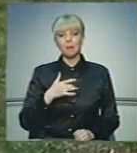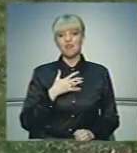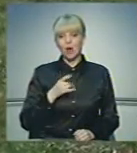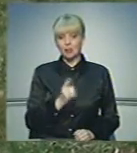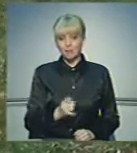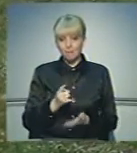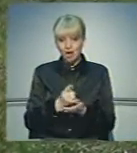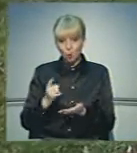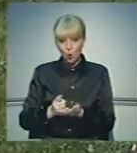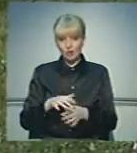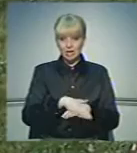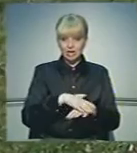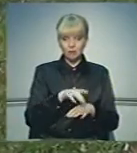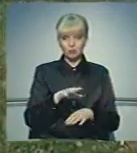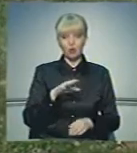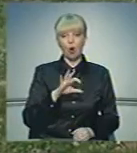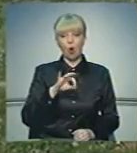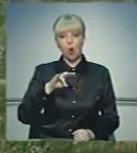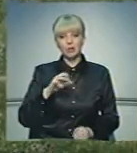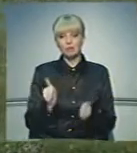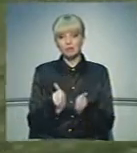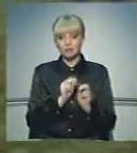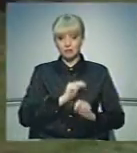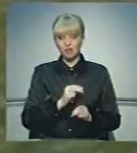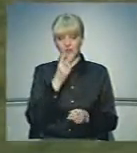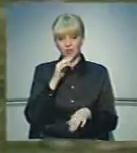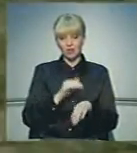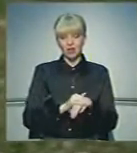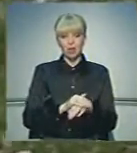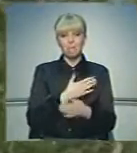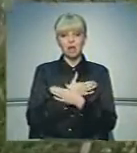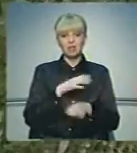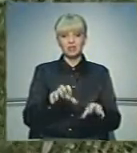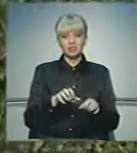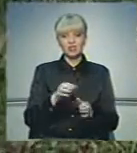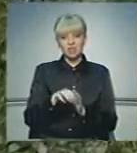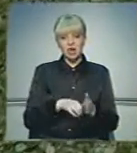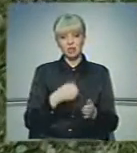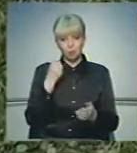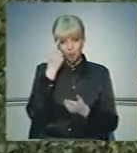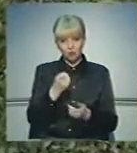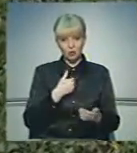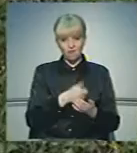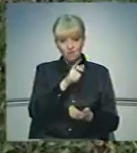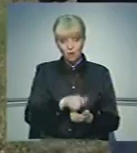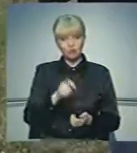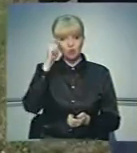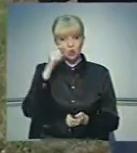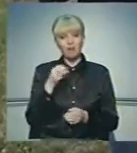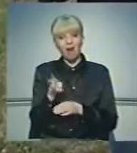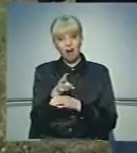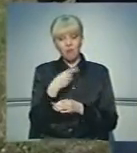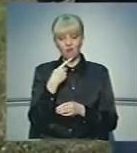та ринком. Саме тут пан Олег, який працює поруч, виявив мертвих тварин. Одразу повідомив волонтерів. Сам чоловік говорити на